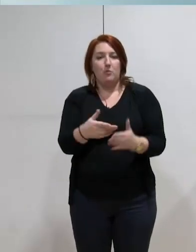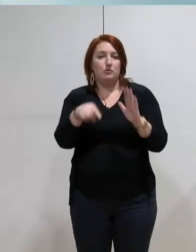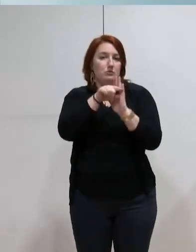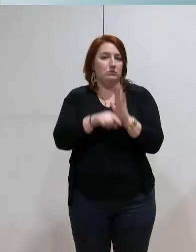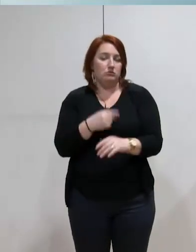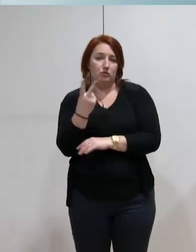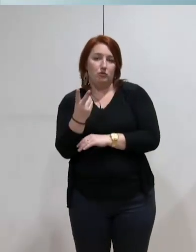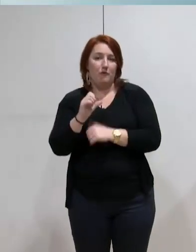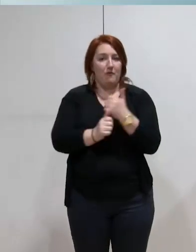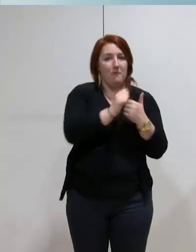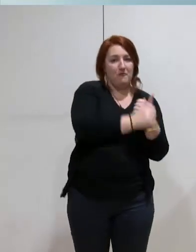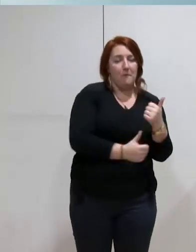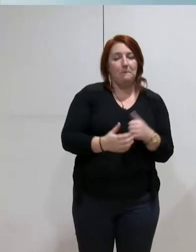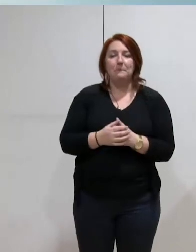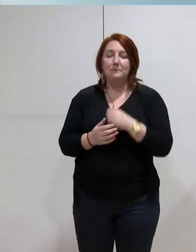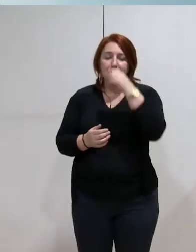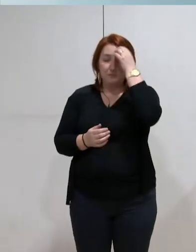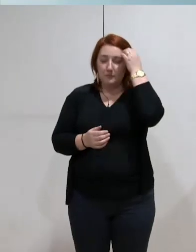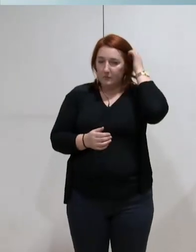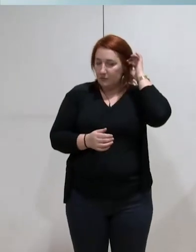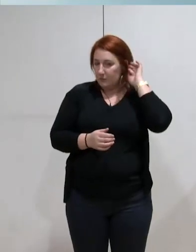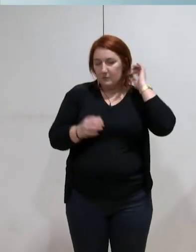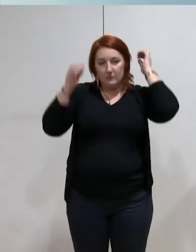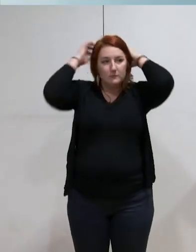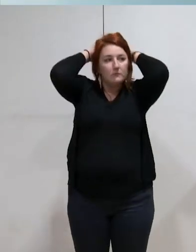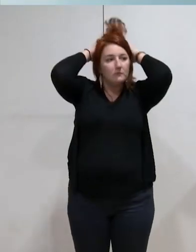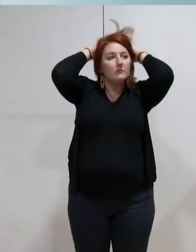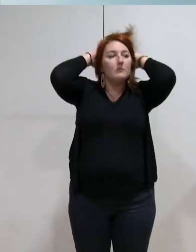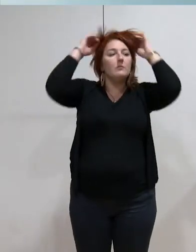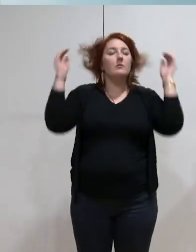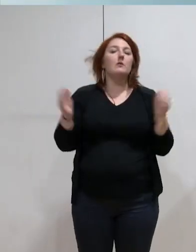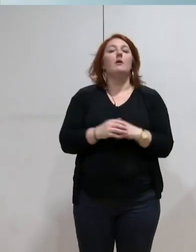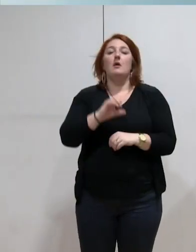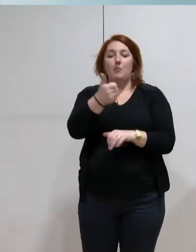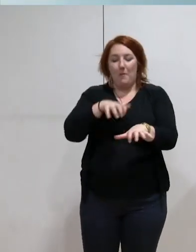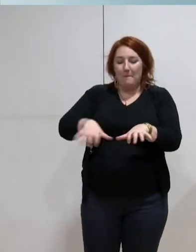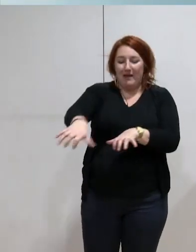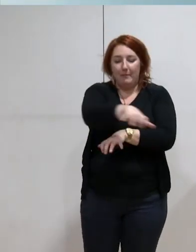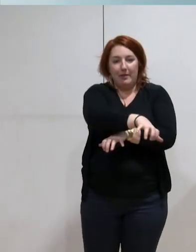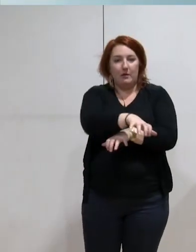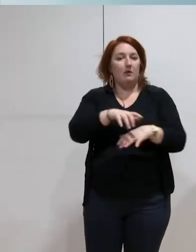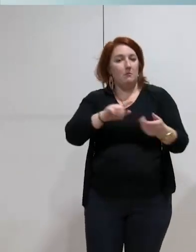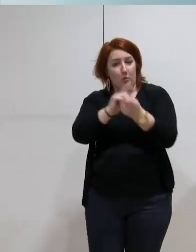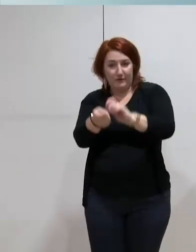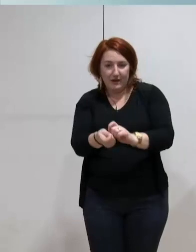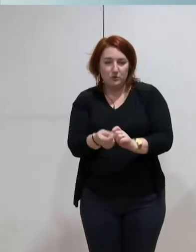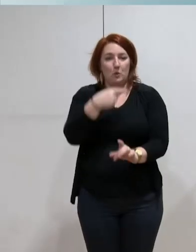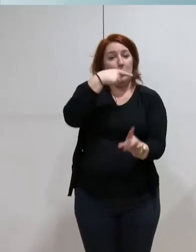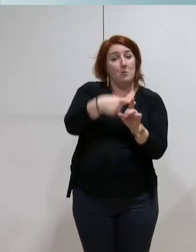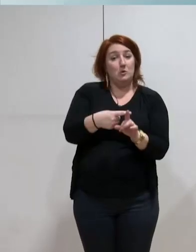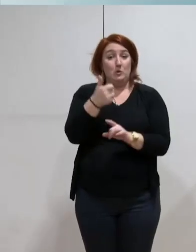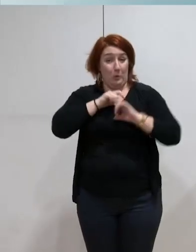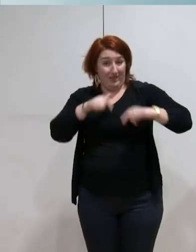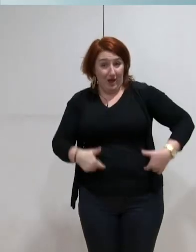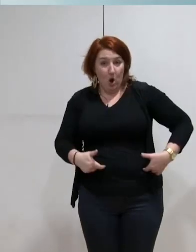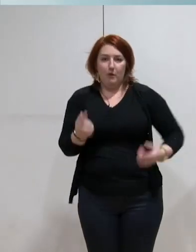cette dans cette délibération d'une part des modifications de périmètres et d'autre part la primarisation d'une d'une